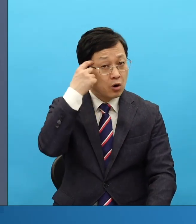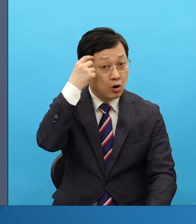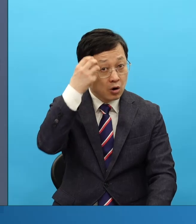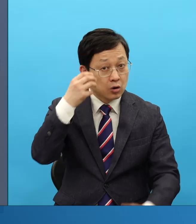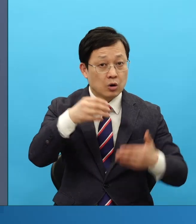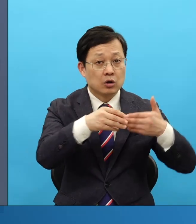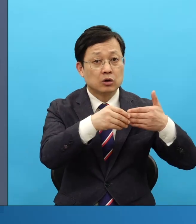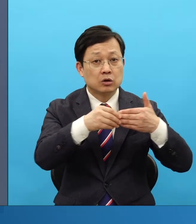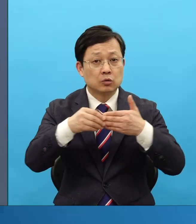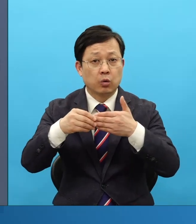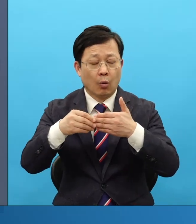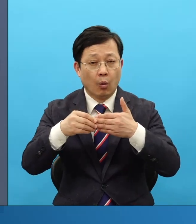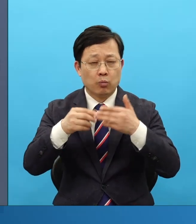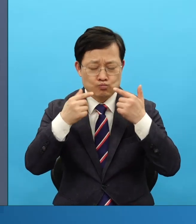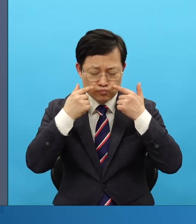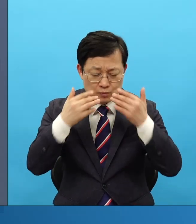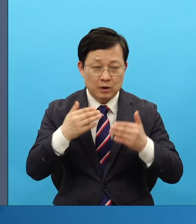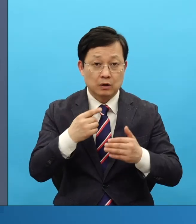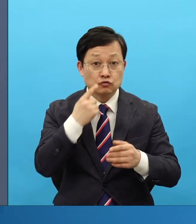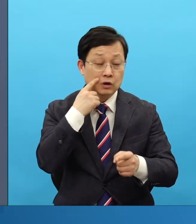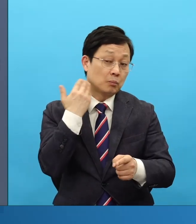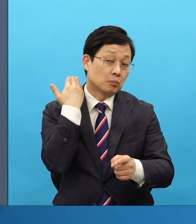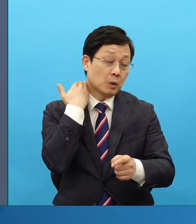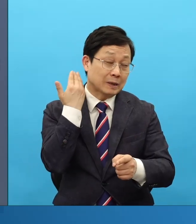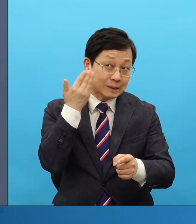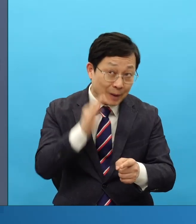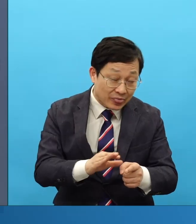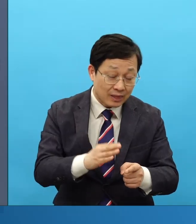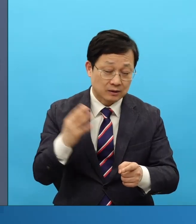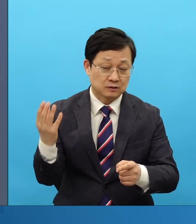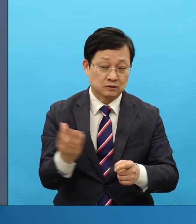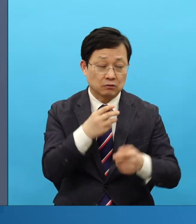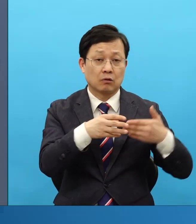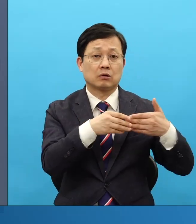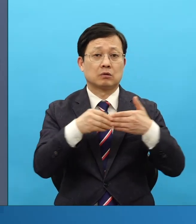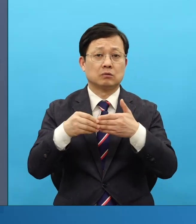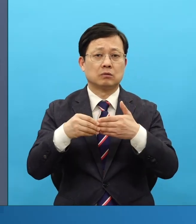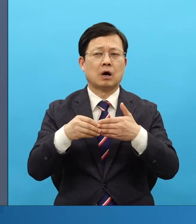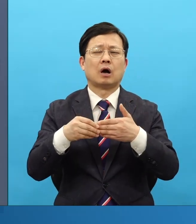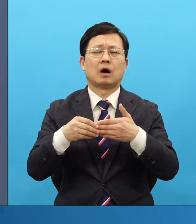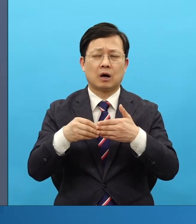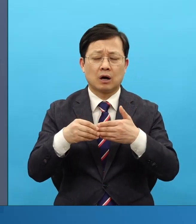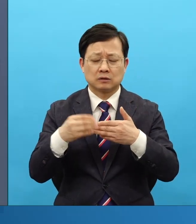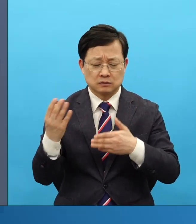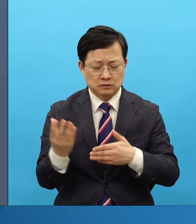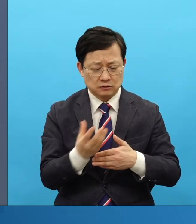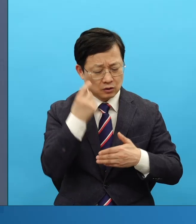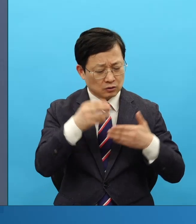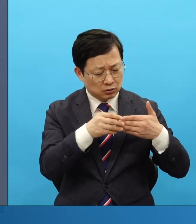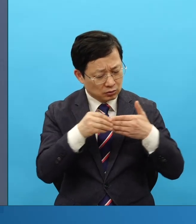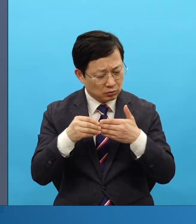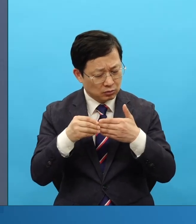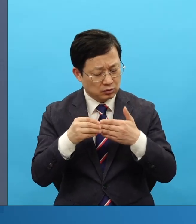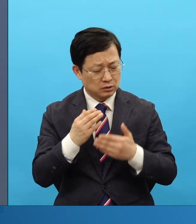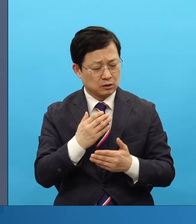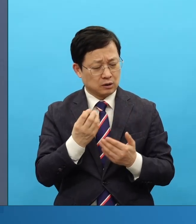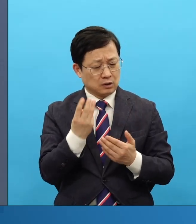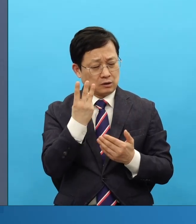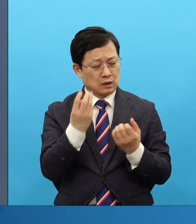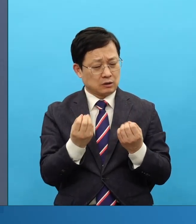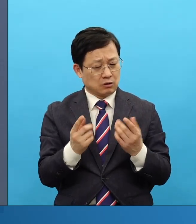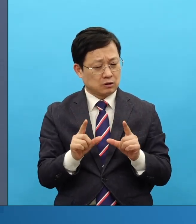by the Holy Spirit, unseen to the eye. 그게 여러분이 받을 세 절기 축복입니다. That is the blessing of the three feasts that you will